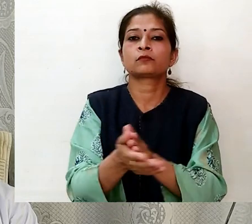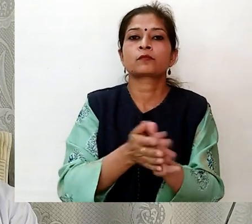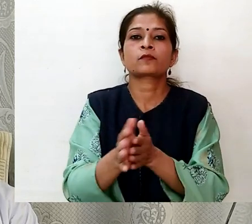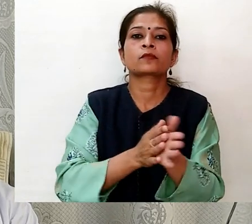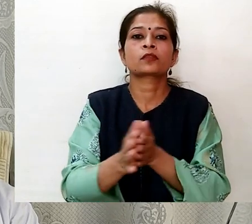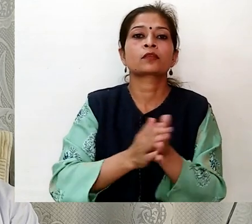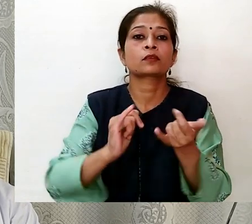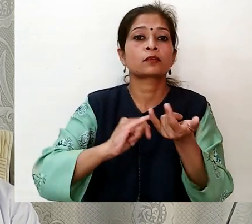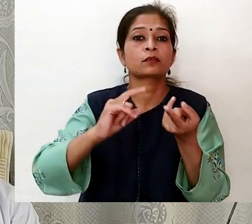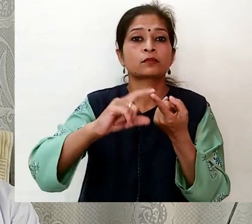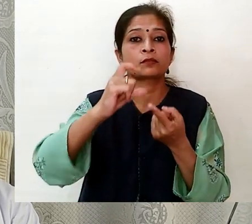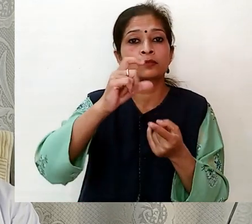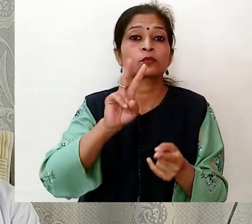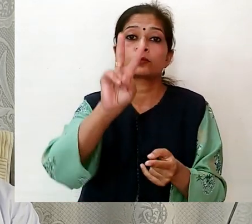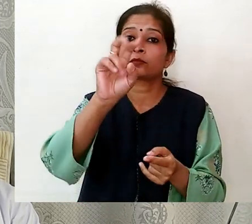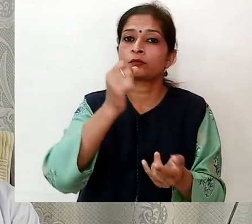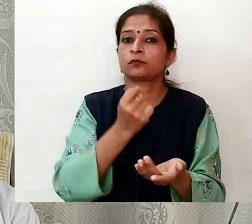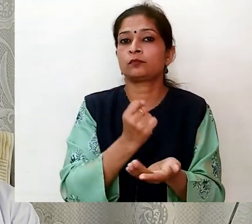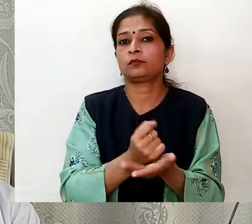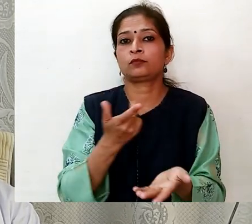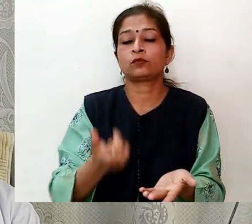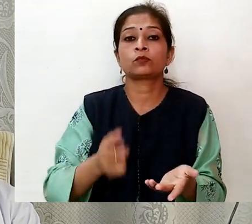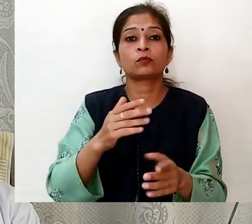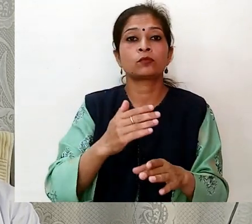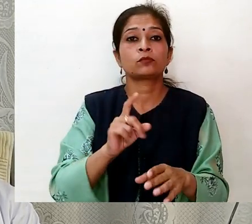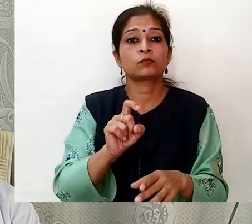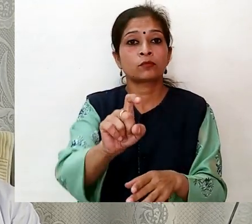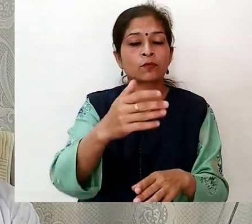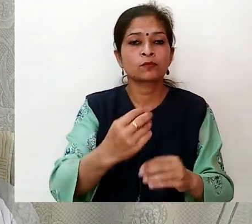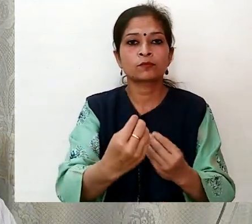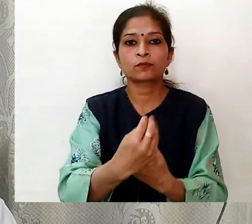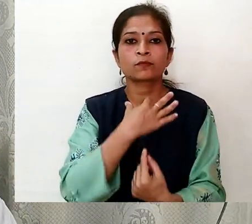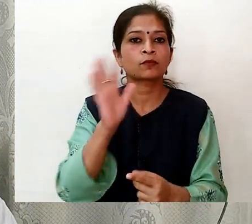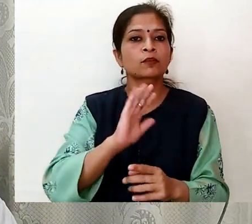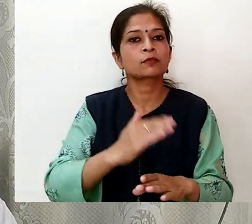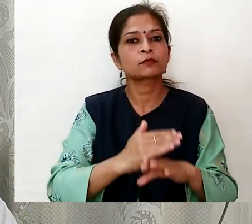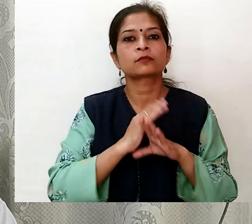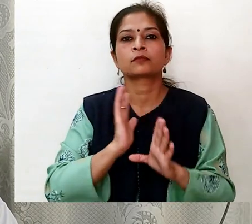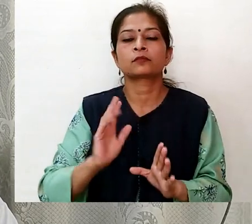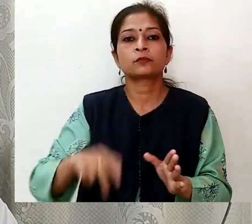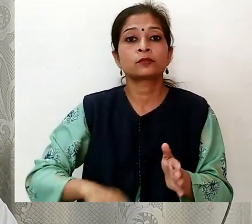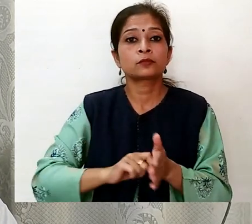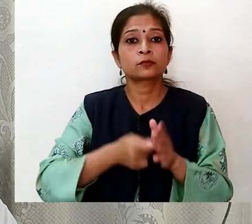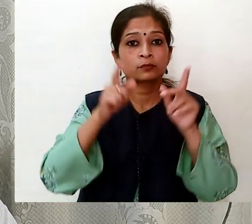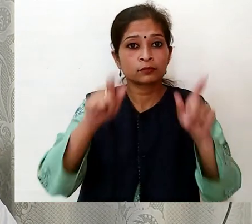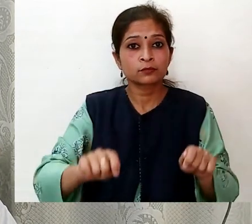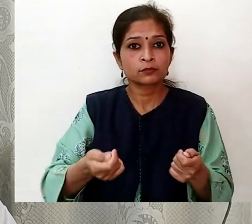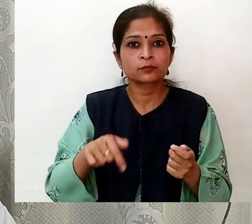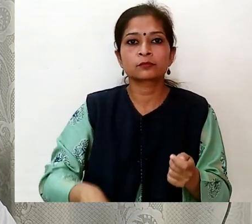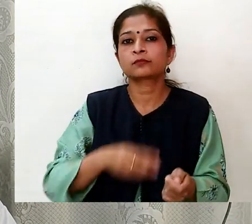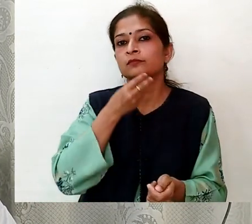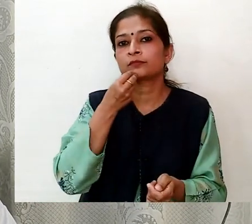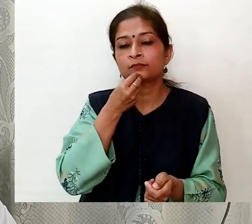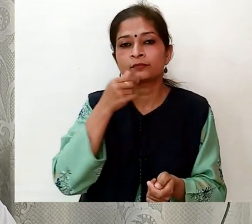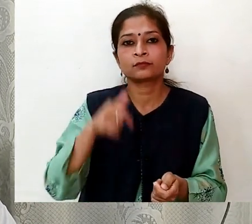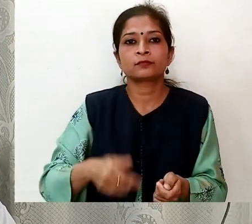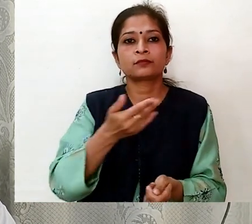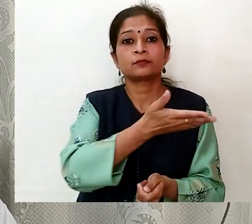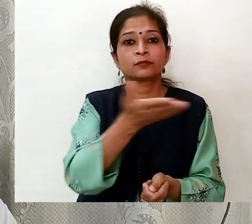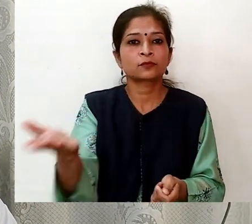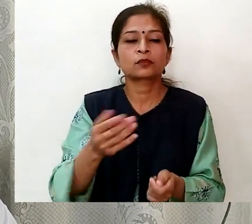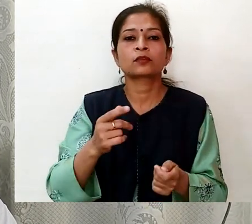को धोते रहिए। इस प्रकार आप संक्रमण से बचे रहेंगे। इस लॉकडाउन की परिस्थिति में मेरा आप सबसे अनुरोध था